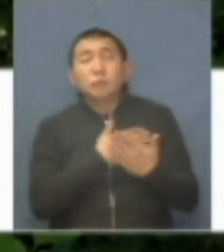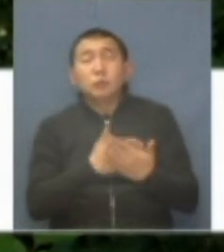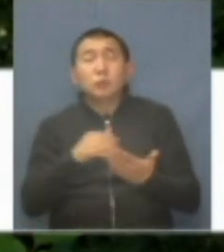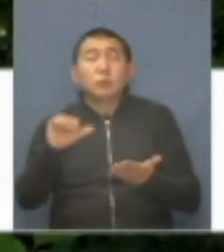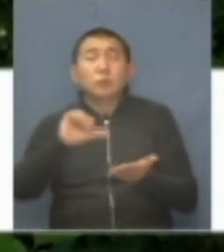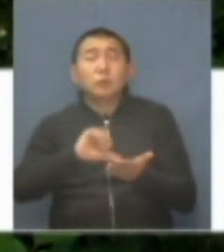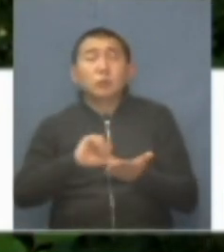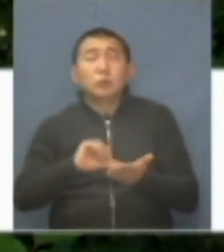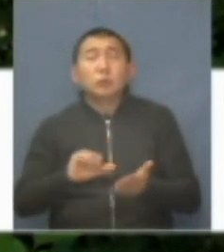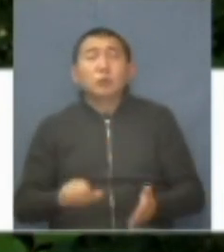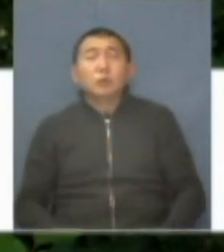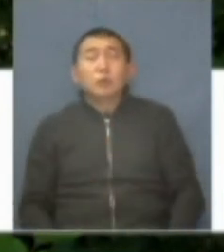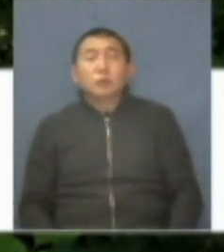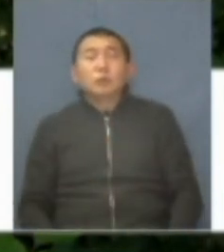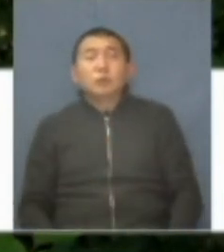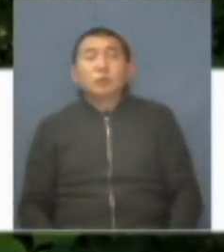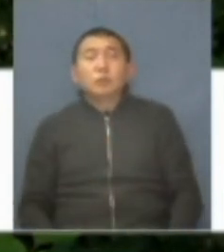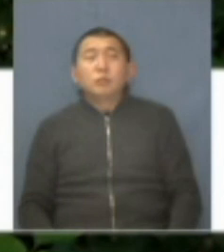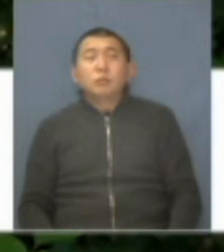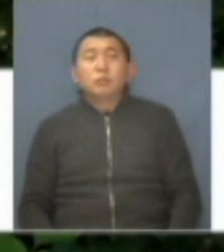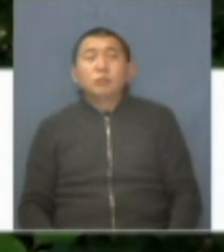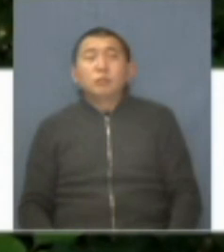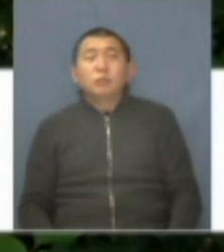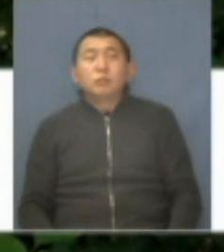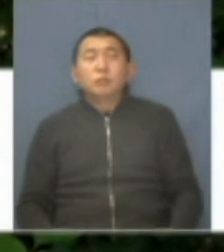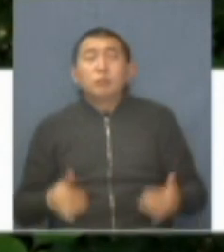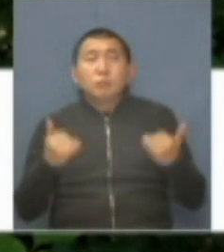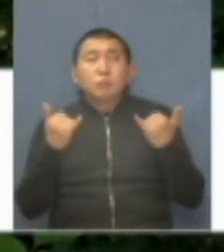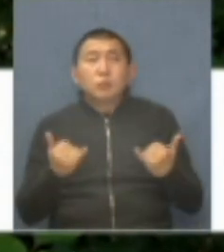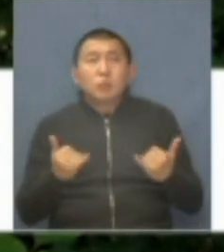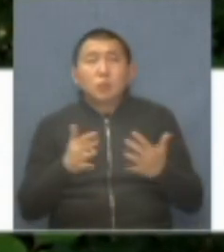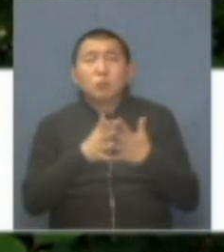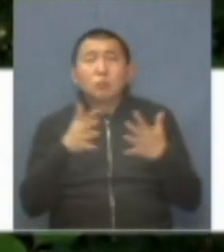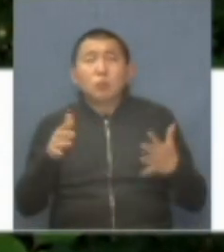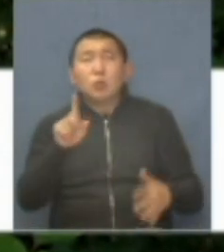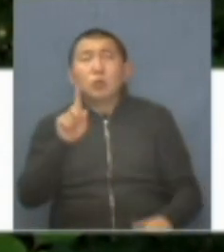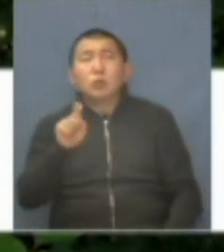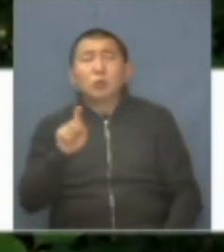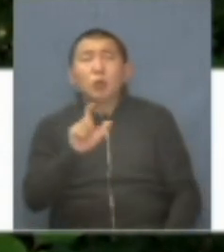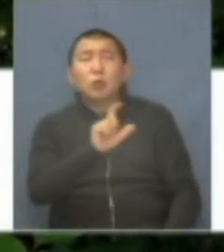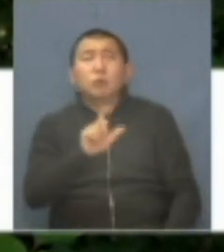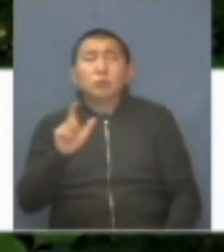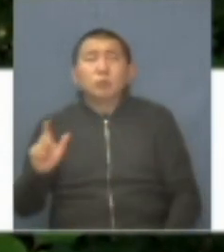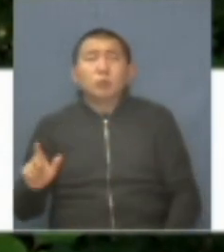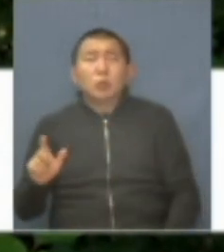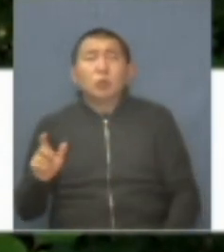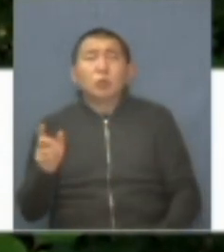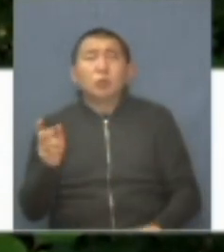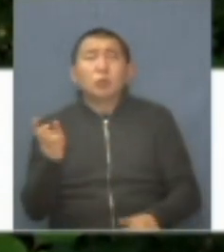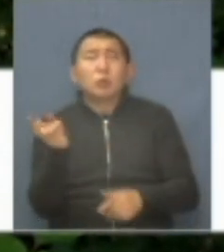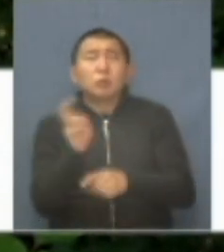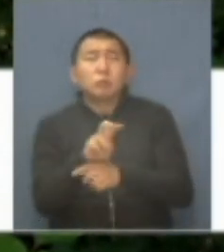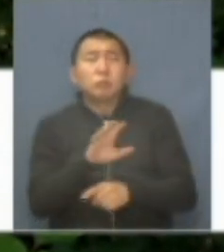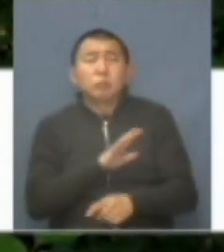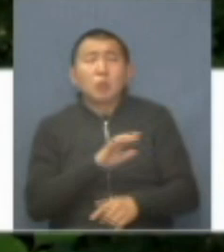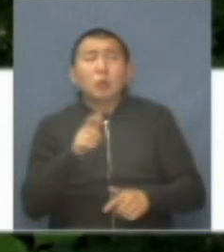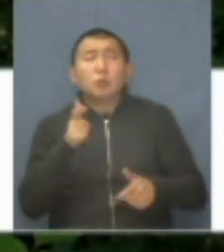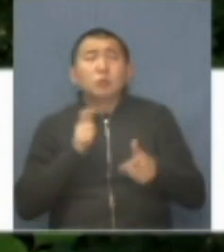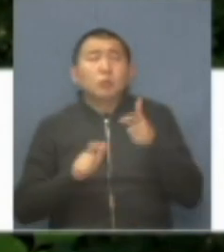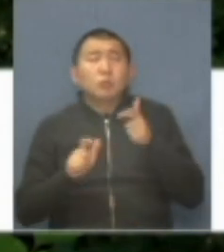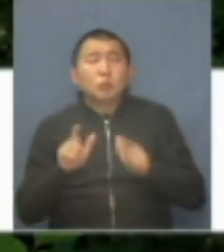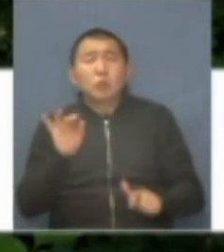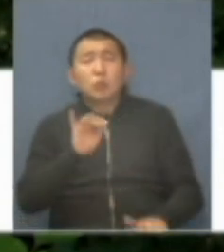жатырмыз. Өйткені біздің университетімізден қазіргі таңда 100-ден астам адам келді. Олардың ішінде тек қана студенттер емес,